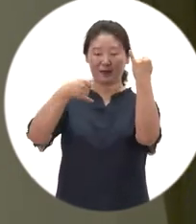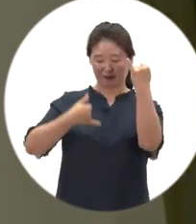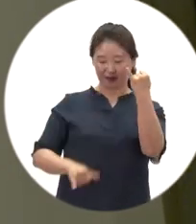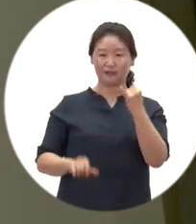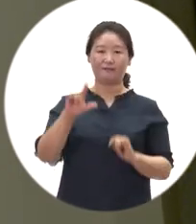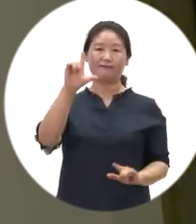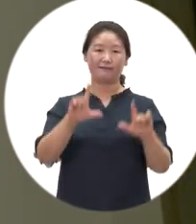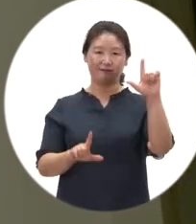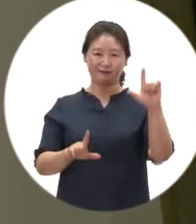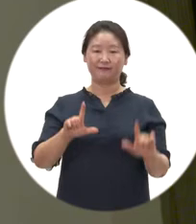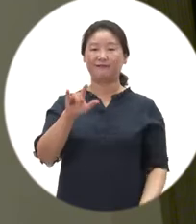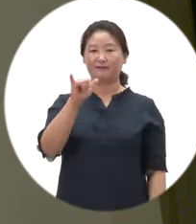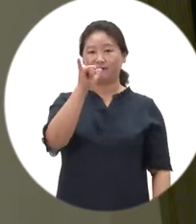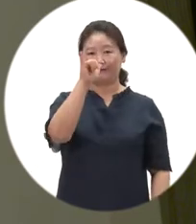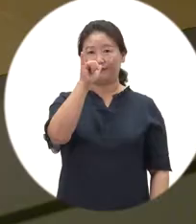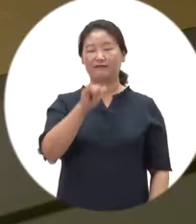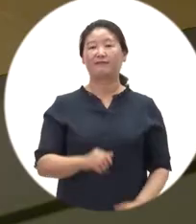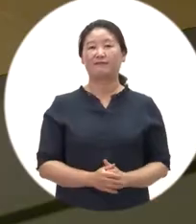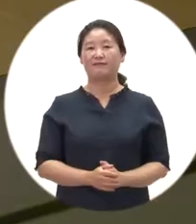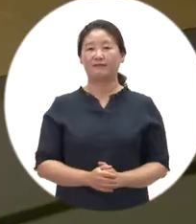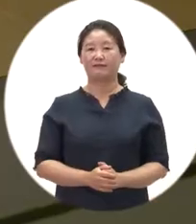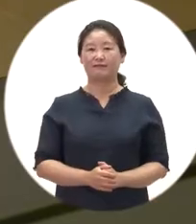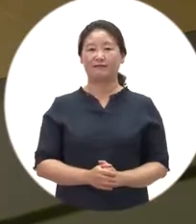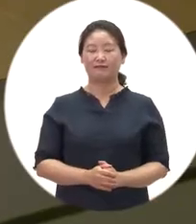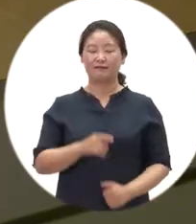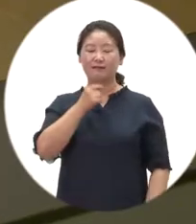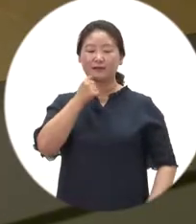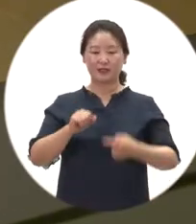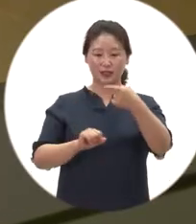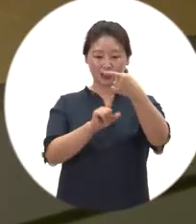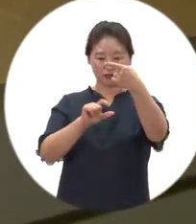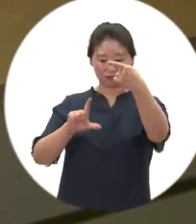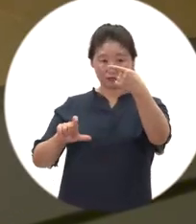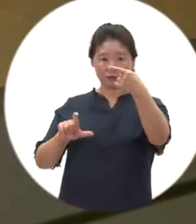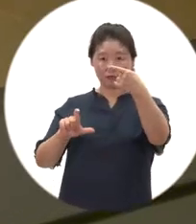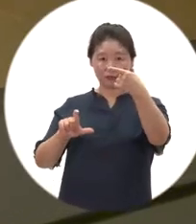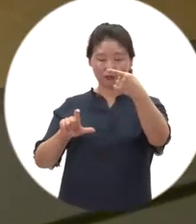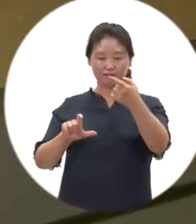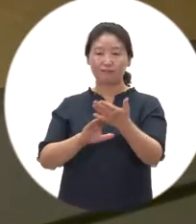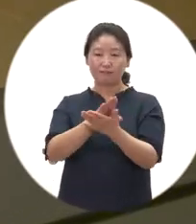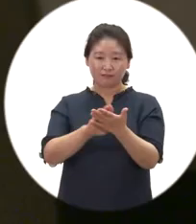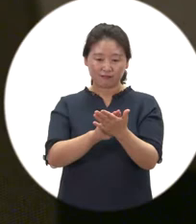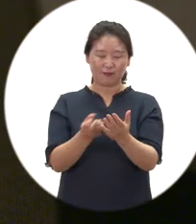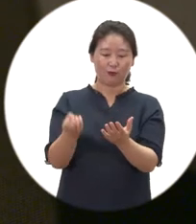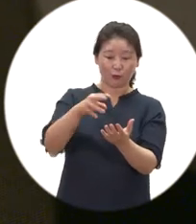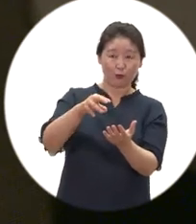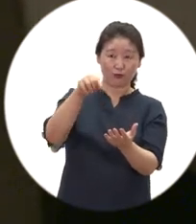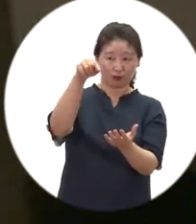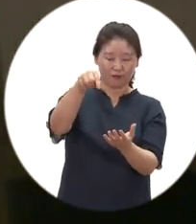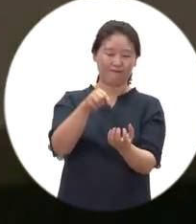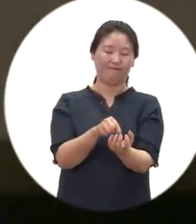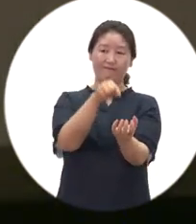어머니와 아이들의 모습을 볼수 있습니다. 정월 대보름의 대표적인 놀이로는 윷놀이를 들수 있습니다.